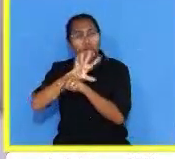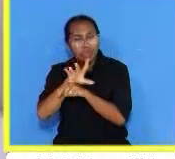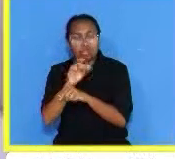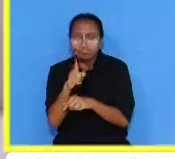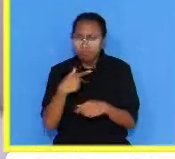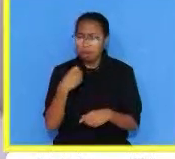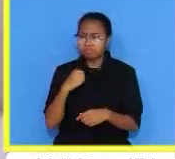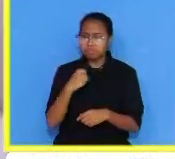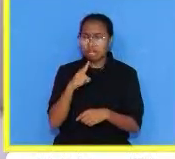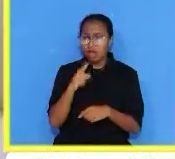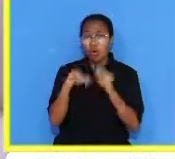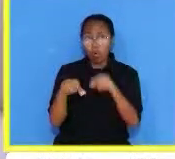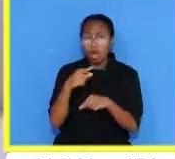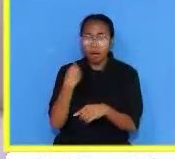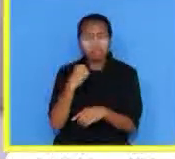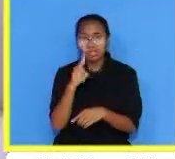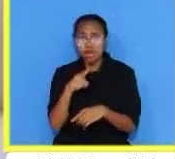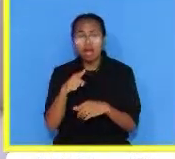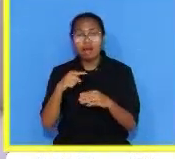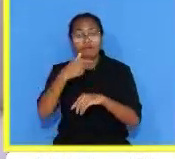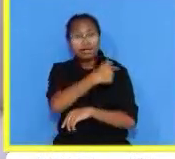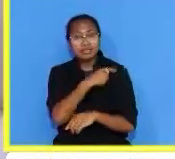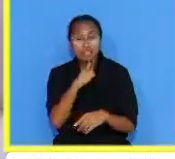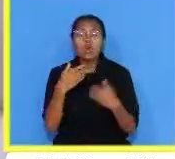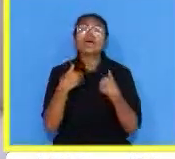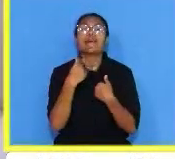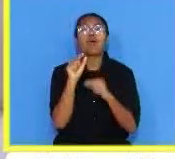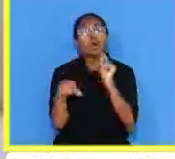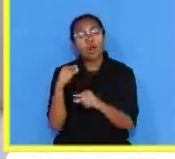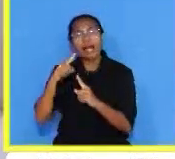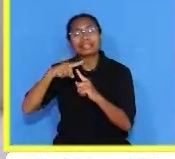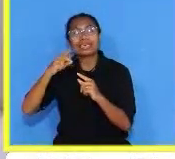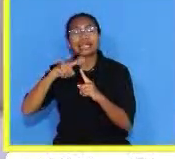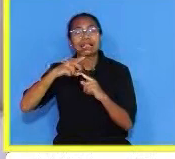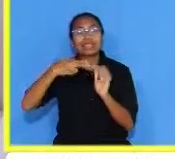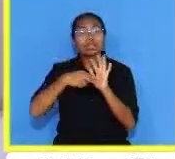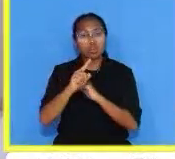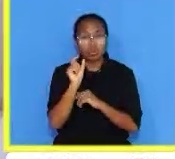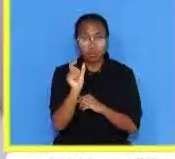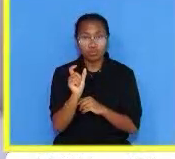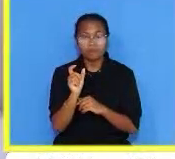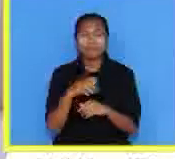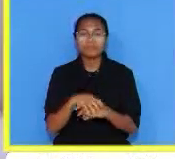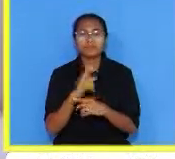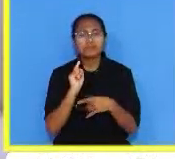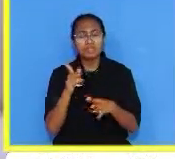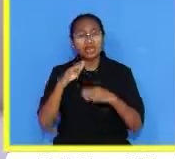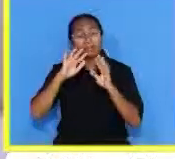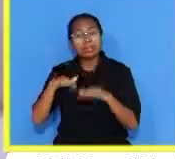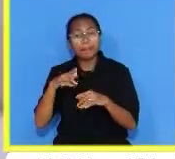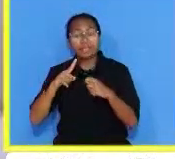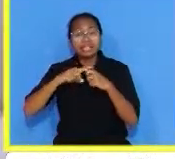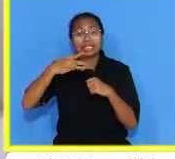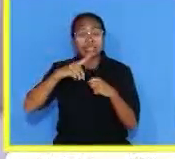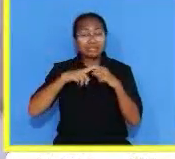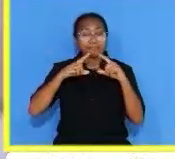divaksin. Jadi dengan dilakukan vaksinasi yang sekarang tujuannya mencapai kekebalan kelompok atau